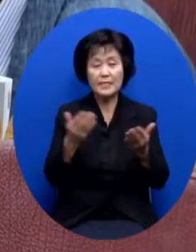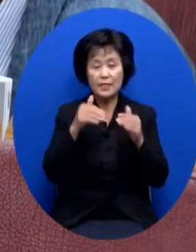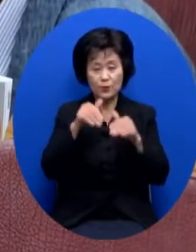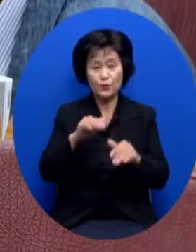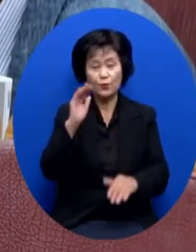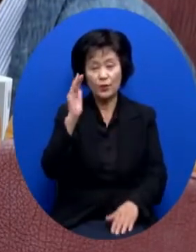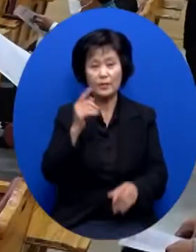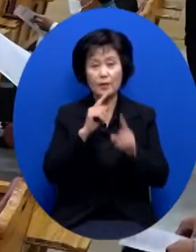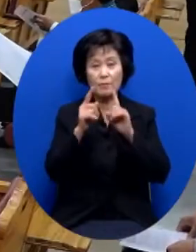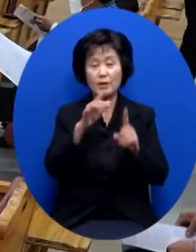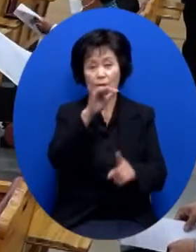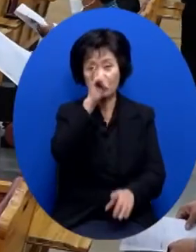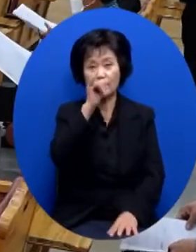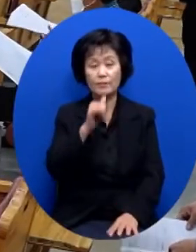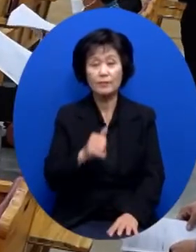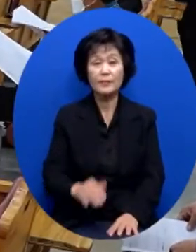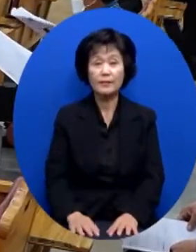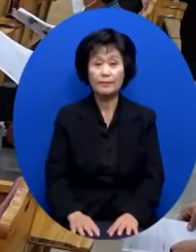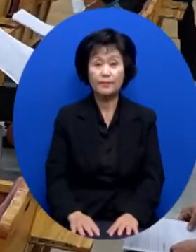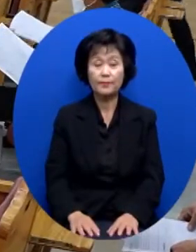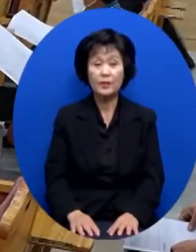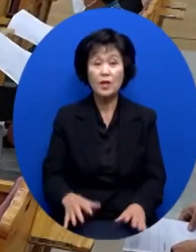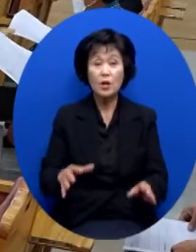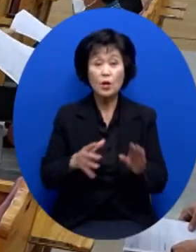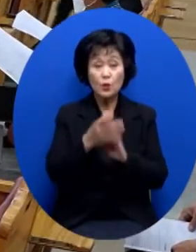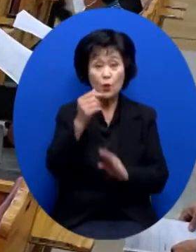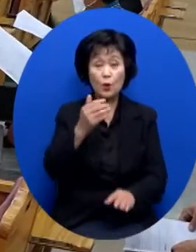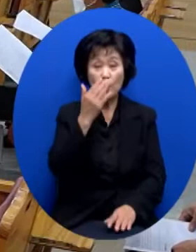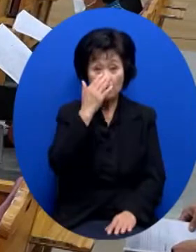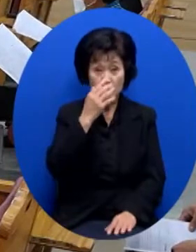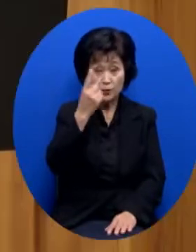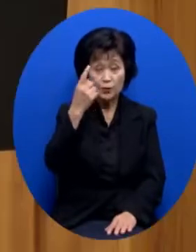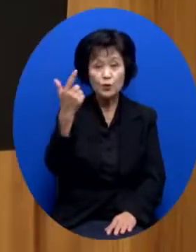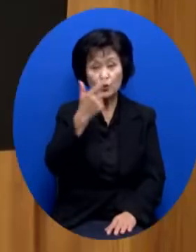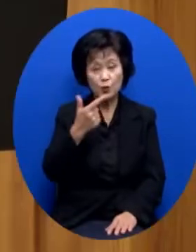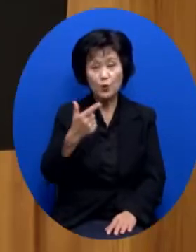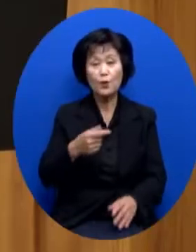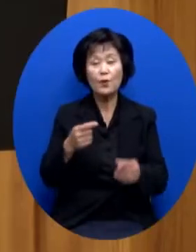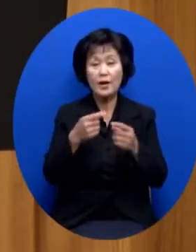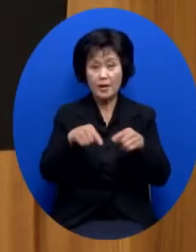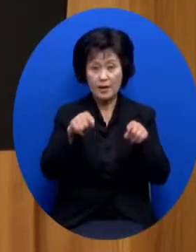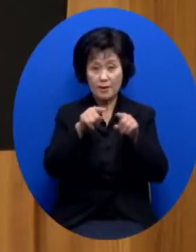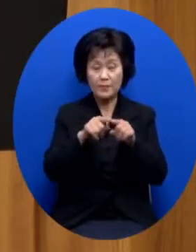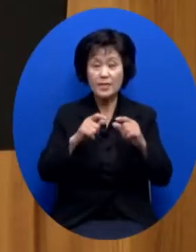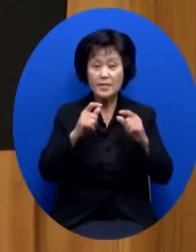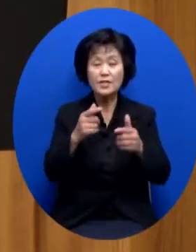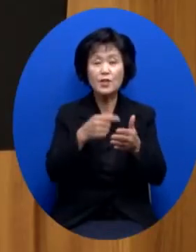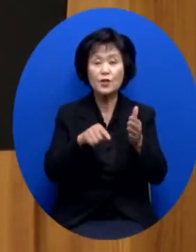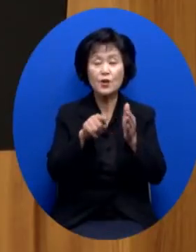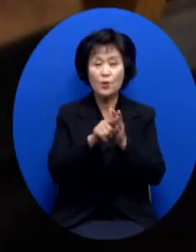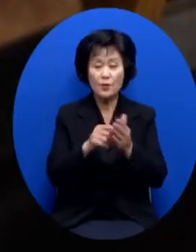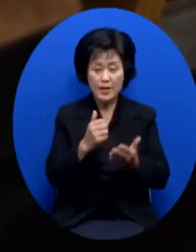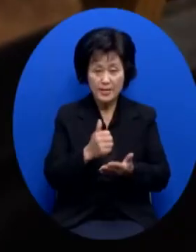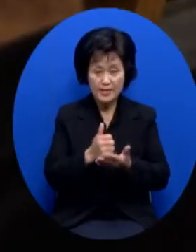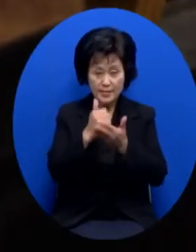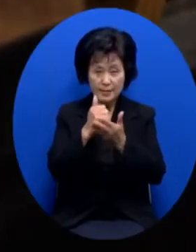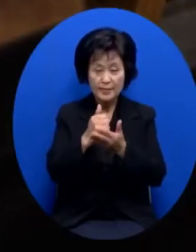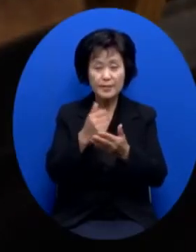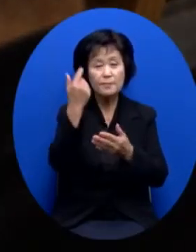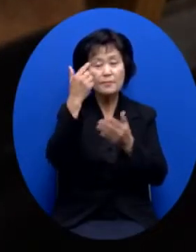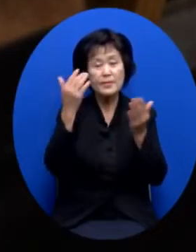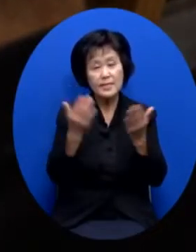사랑의 봉사단은 대한예수교 장로회 통합 순천노회와 함께 지역을 위한 섬김 사역을 펼쳐나갈 예정입니다.